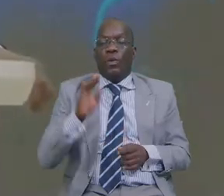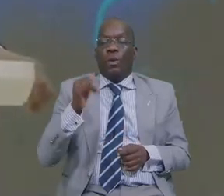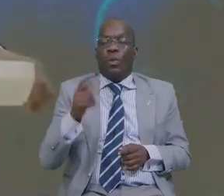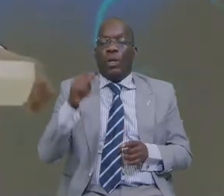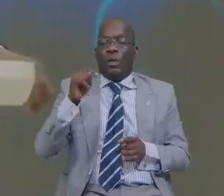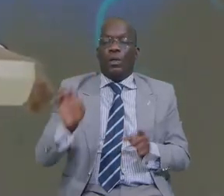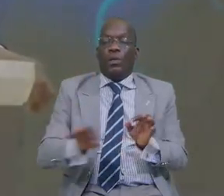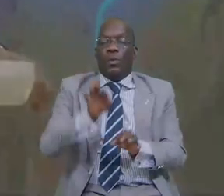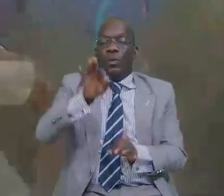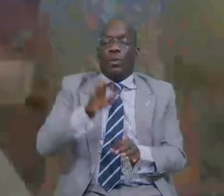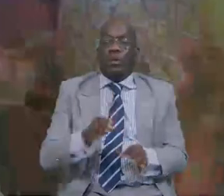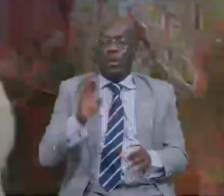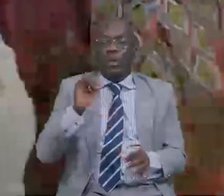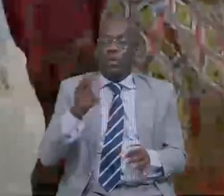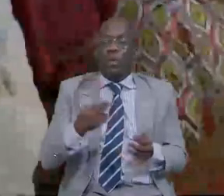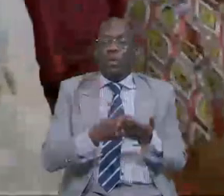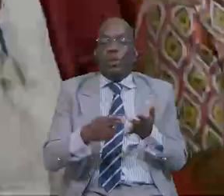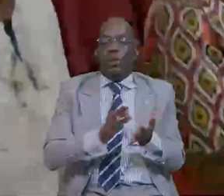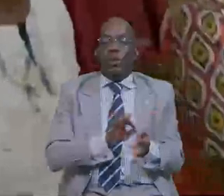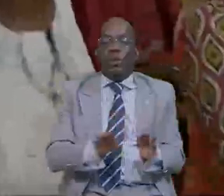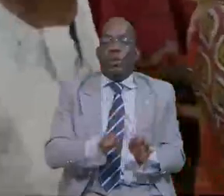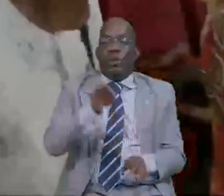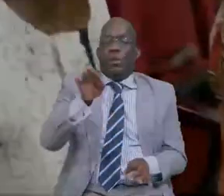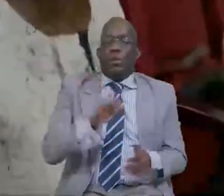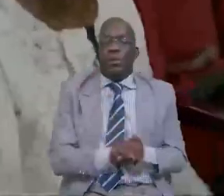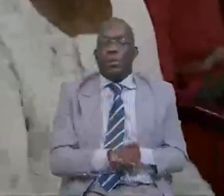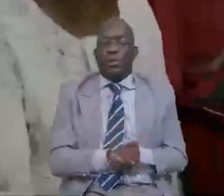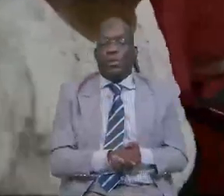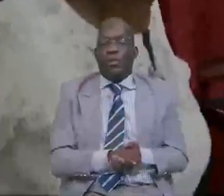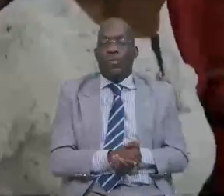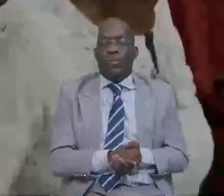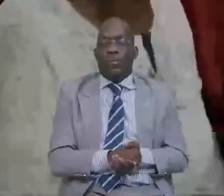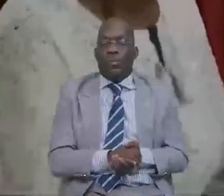Par l'Esprit. Par le Saint-Esprit.